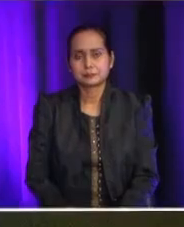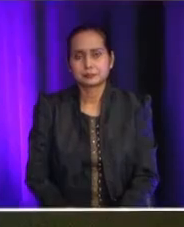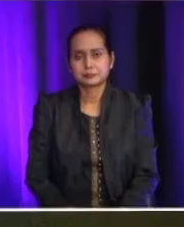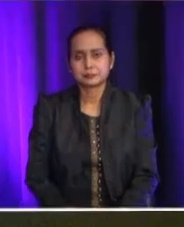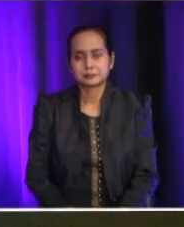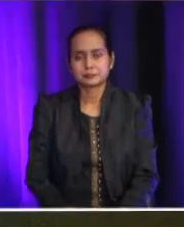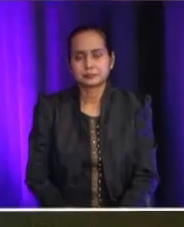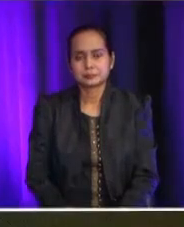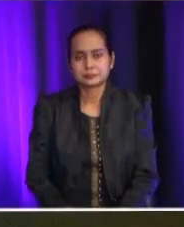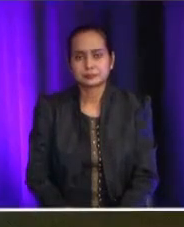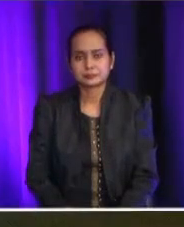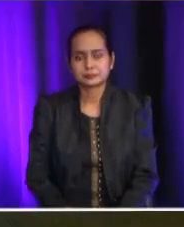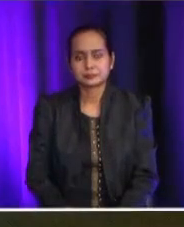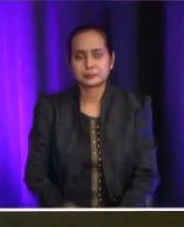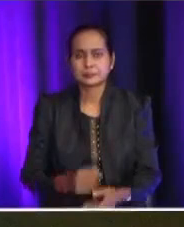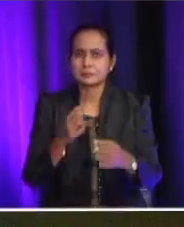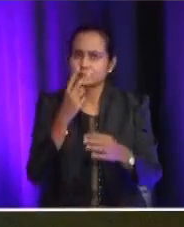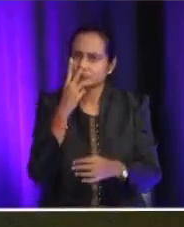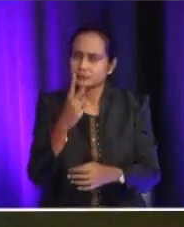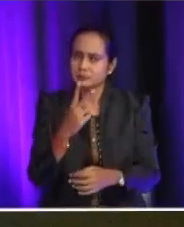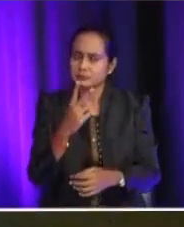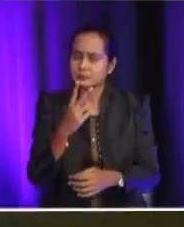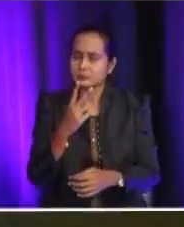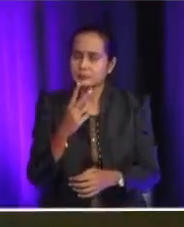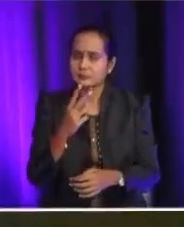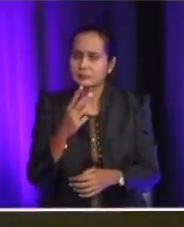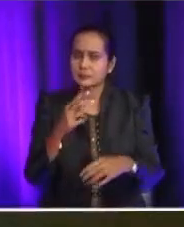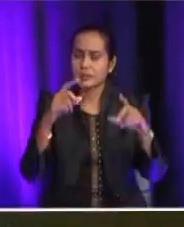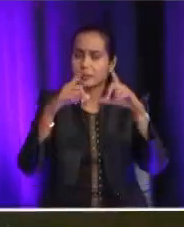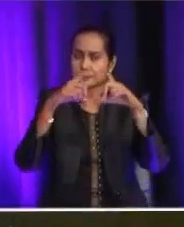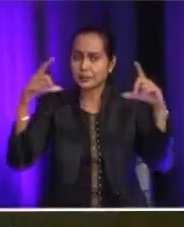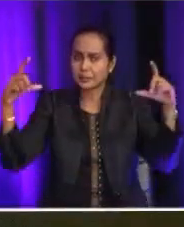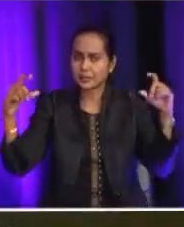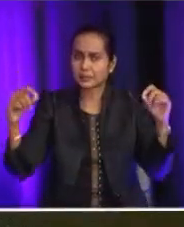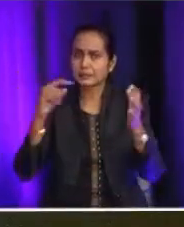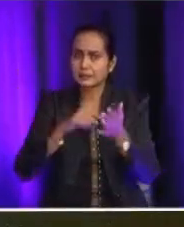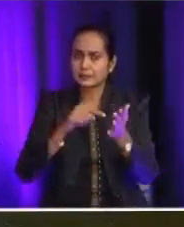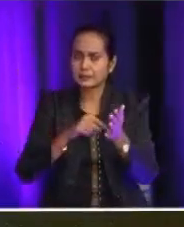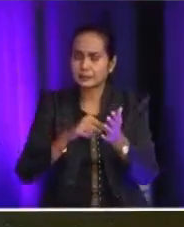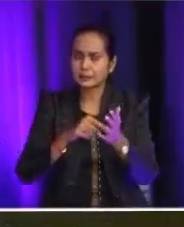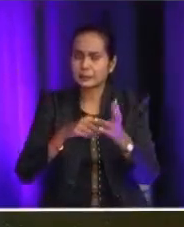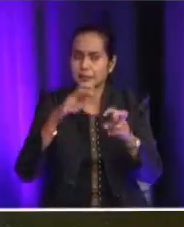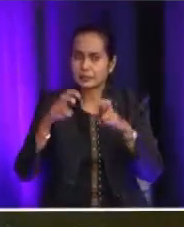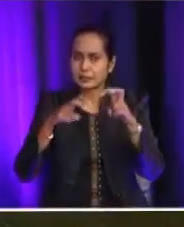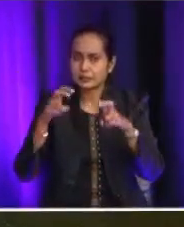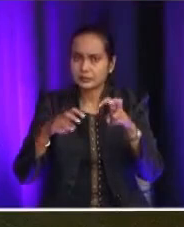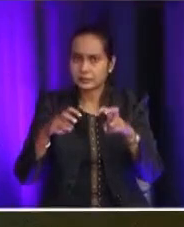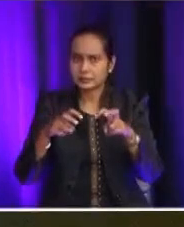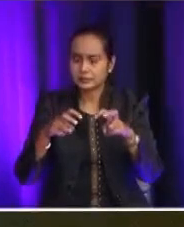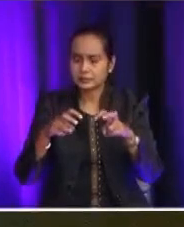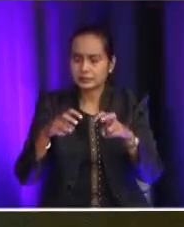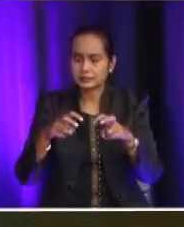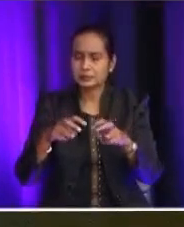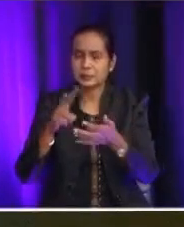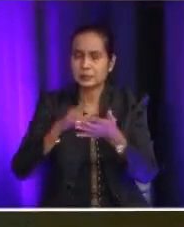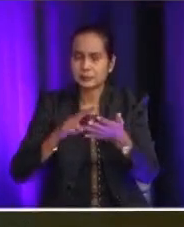Okey, baik cikgu, kalau saya dapat lihat petikan ini merupakan adalah kajian interim tabiat membaca rakyat Malaysia